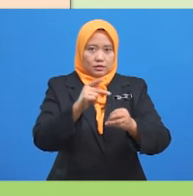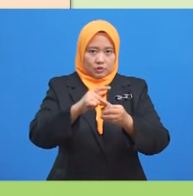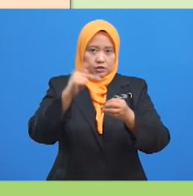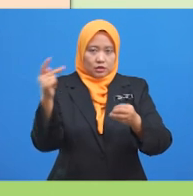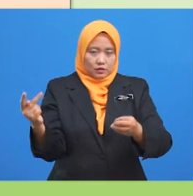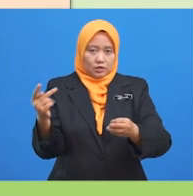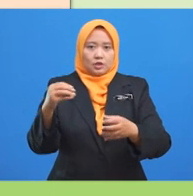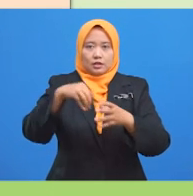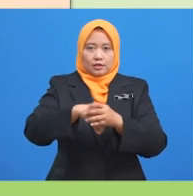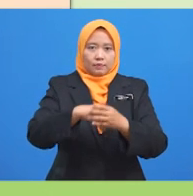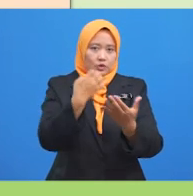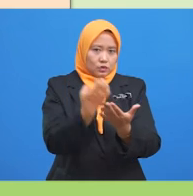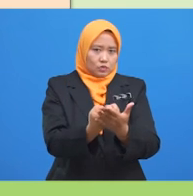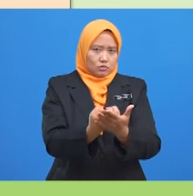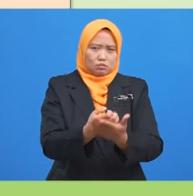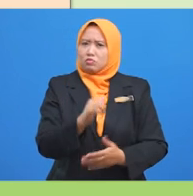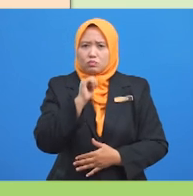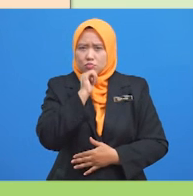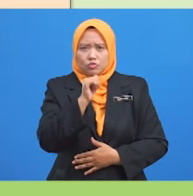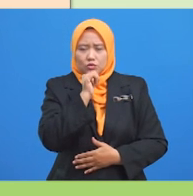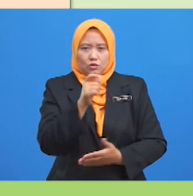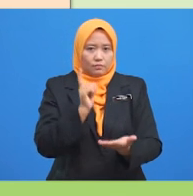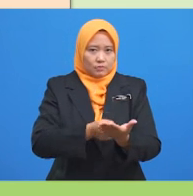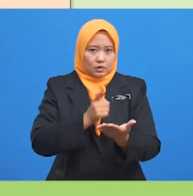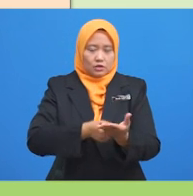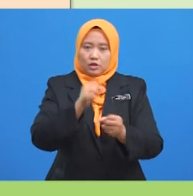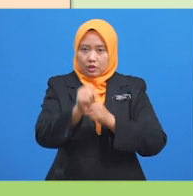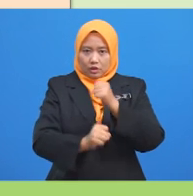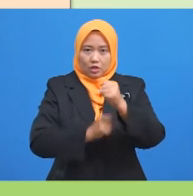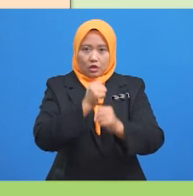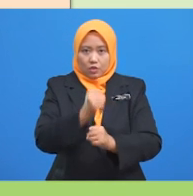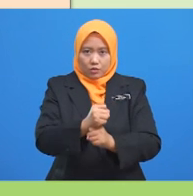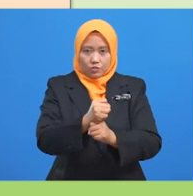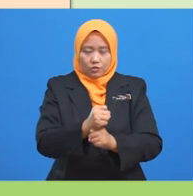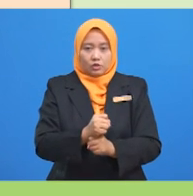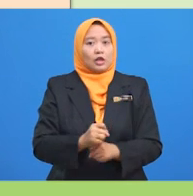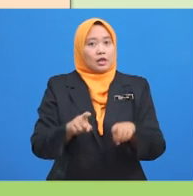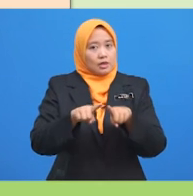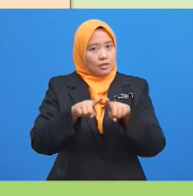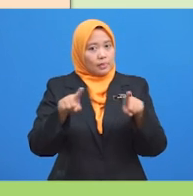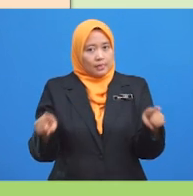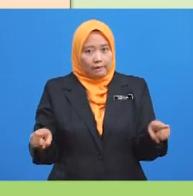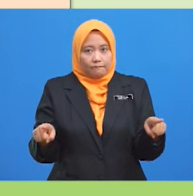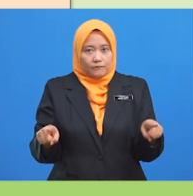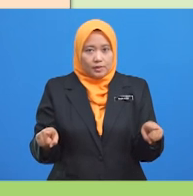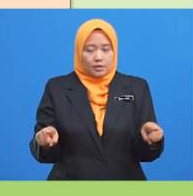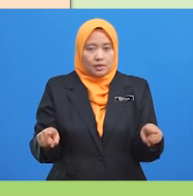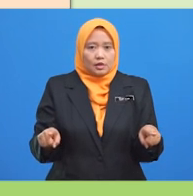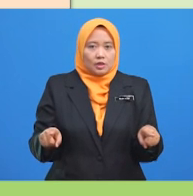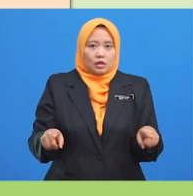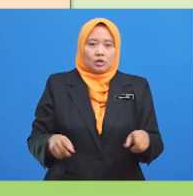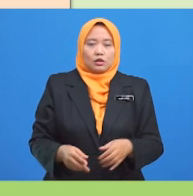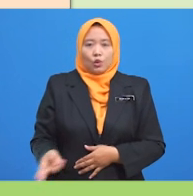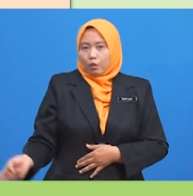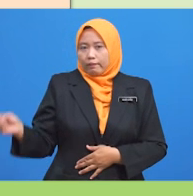konteks ekonomi bukan berdasarkan bilangan tahun tertentu, tetapi merujuk kepada